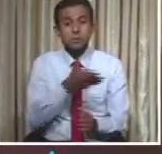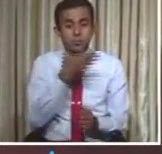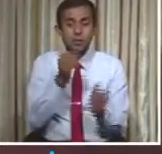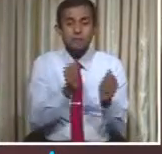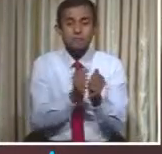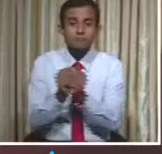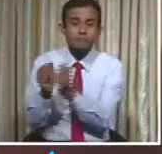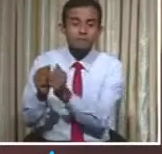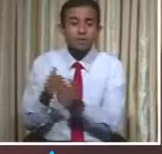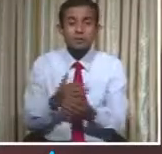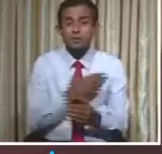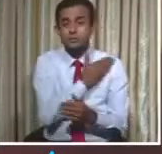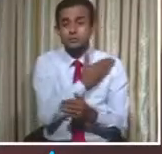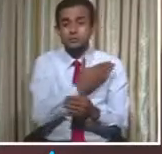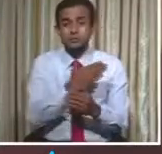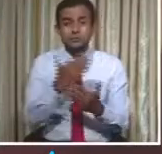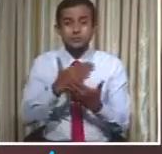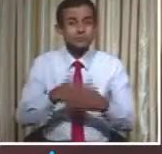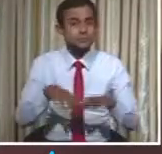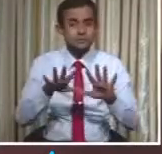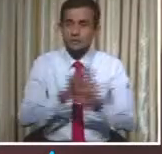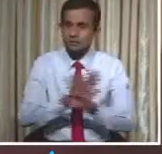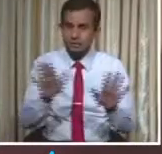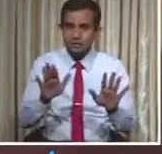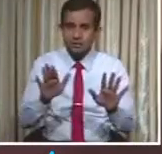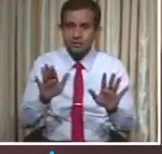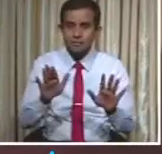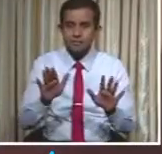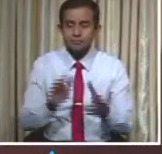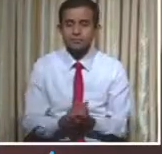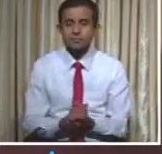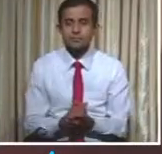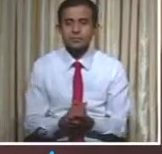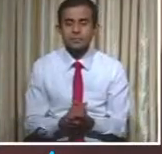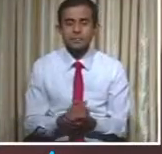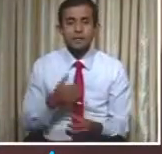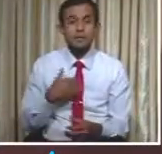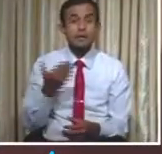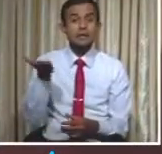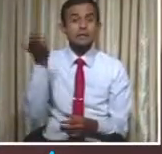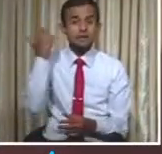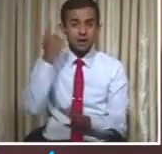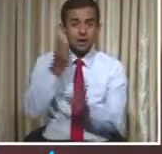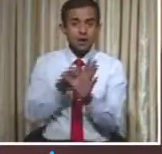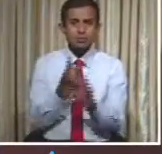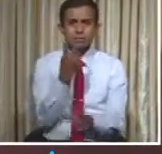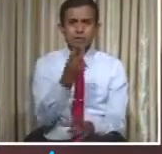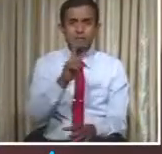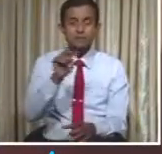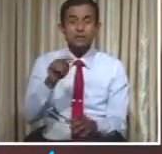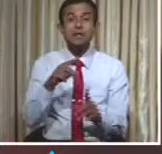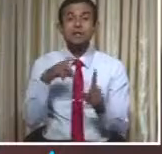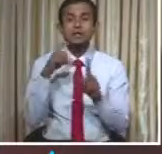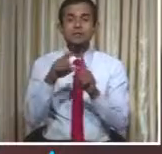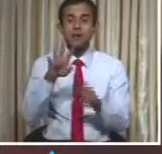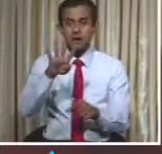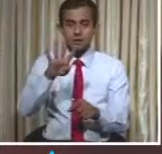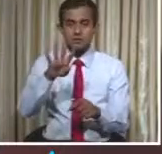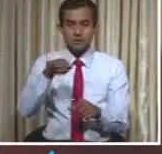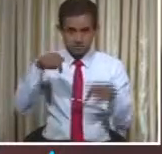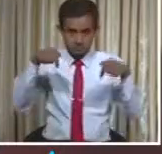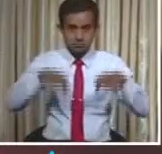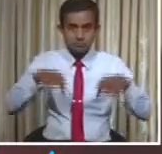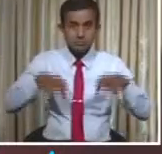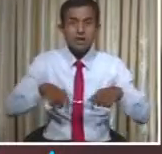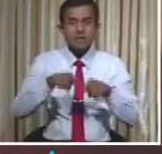කොටස් පිළිබඳව මම දීර්ඝ වශයෙන් කරුණු ඉදිරිපත් කරන්න. ඒකට හේතුව මම ගිය අවුරුද්දේ 2020 දෙසැම්බර් 4 වෙනිදා මේ ගරු සභාවේදී